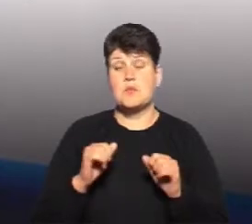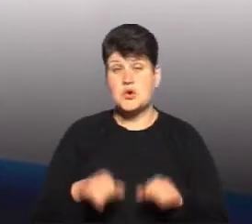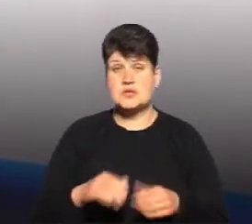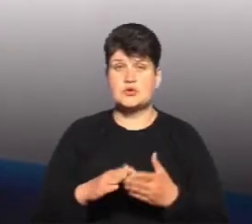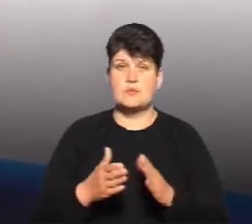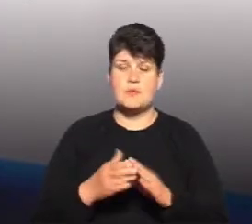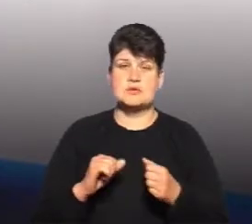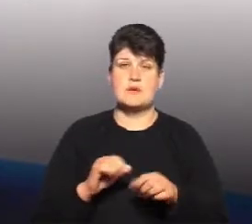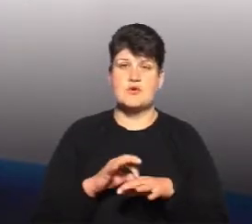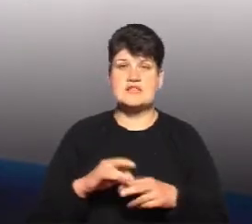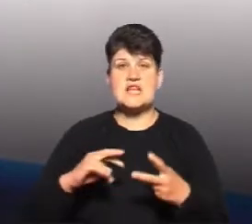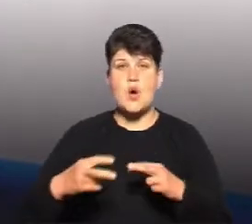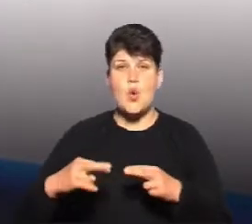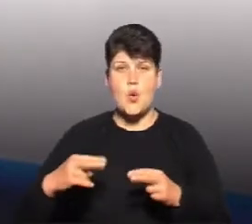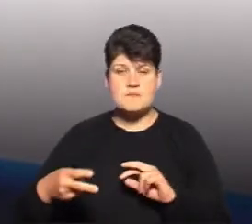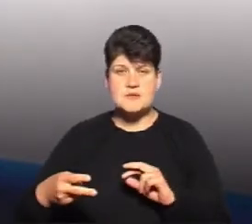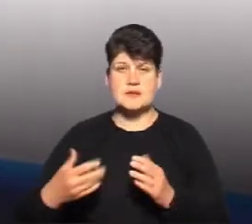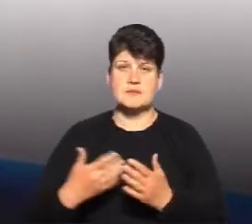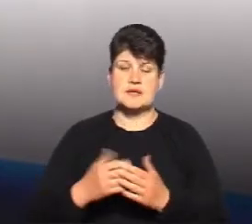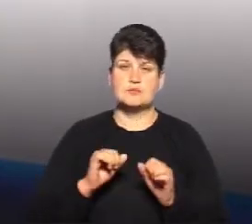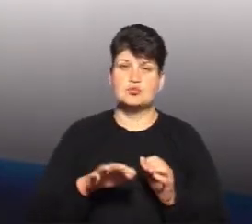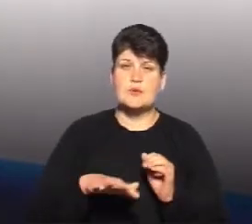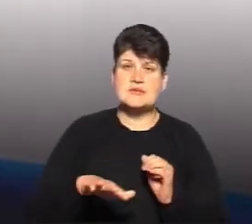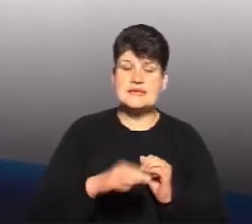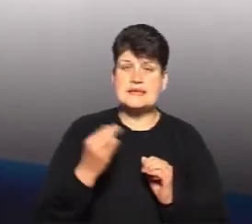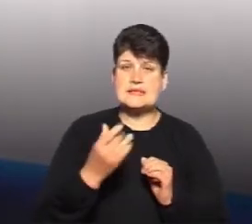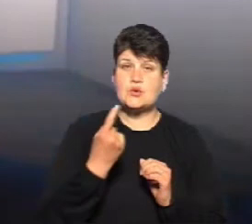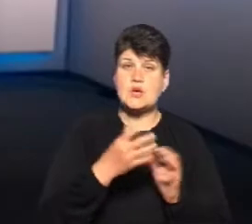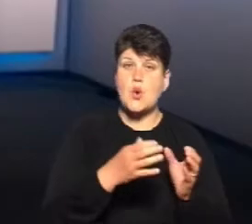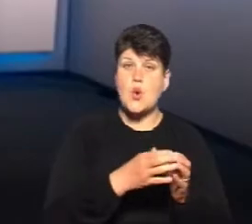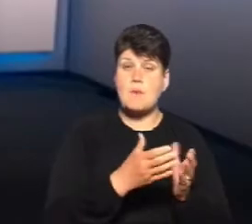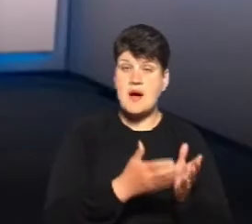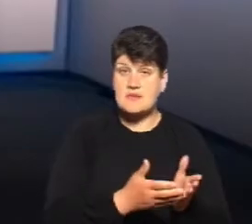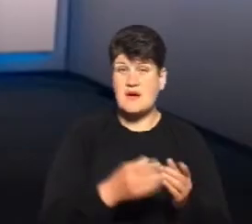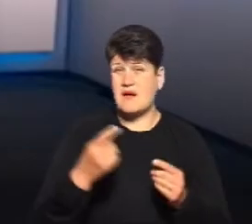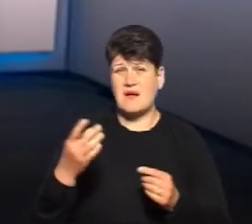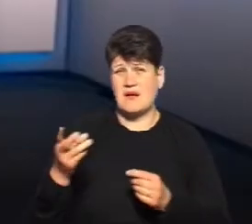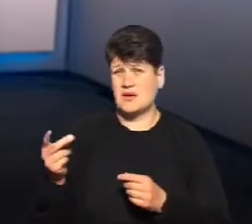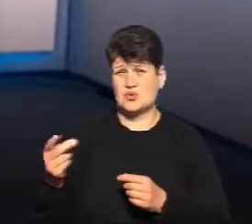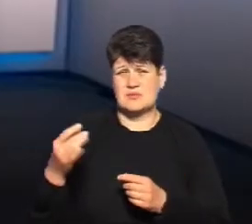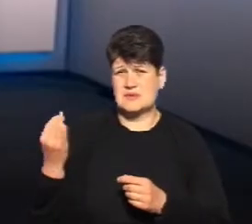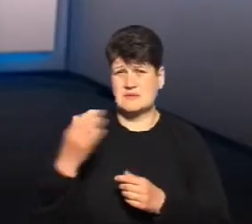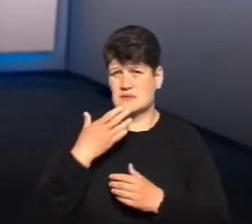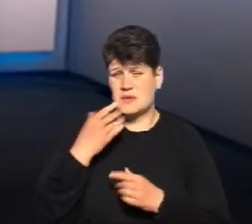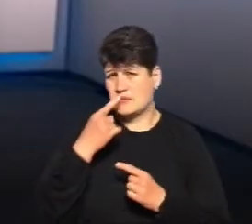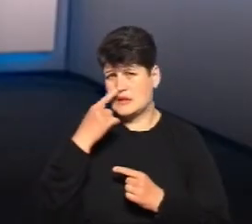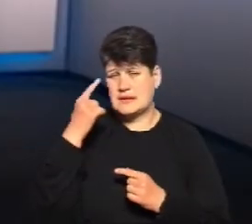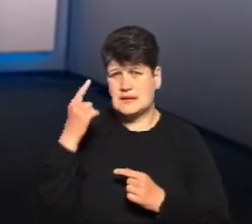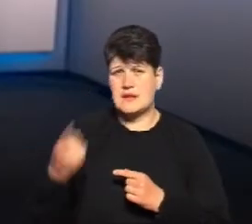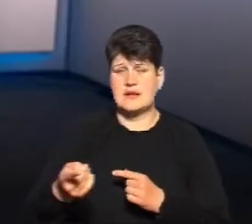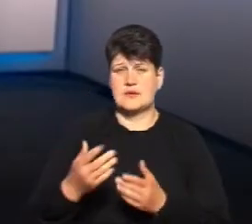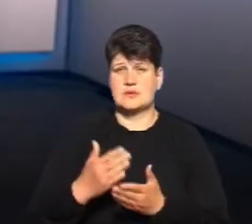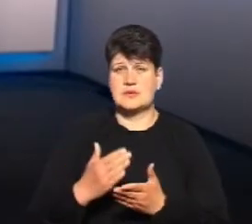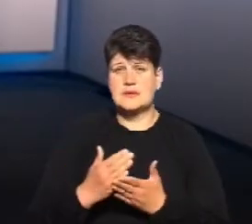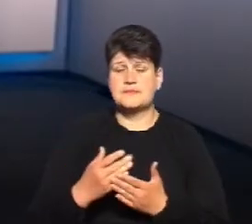земельними ділянками, наприклад, можуть бути такі масиви, які цікаві одній громаді, а другі вони не цікаві, тому що вони дуже далеко від, наприклад, знаходяться або